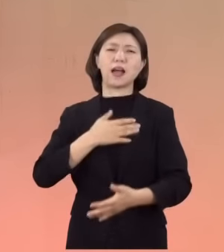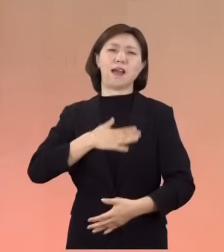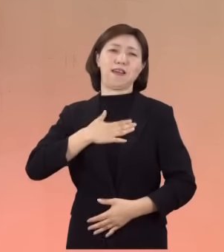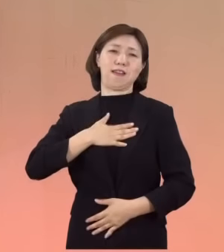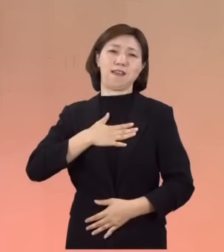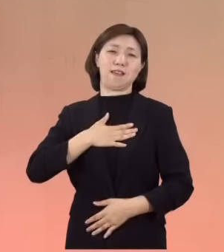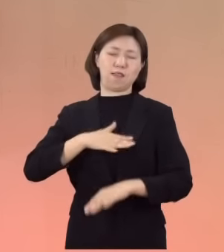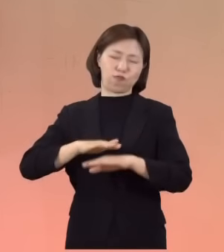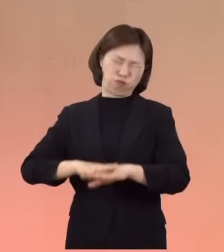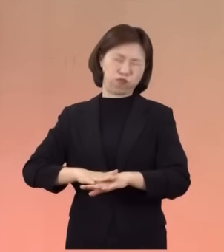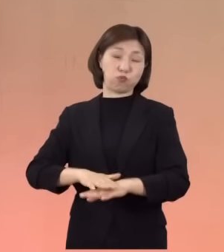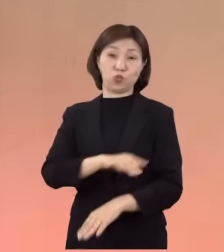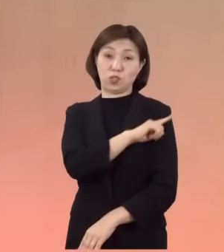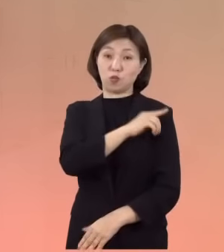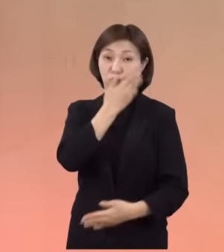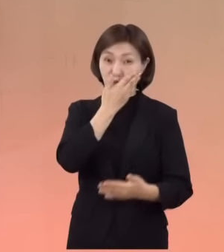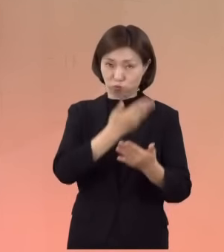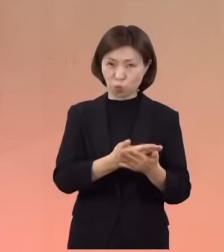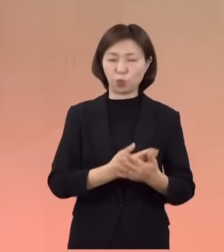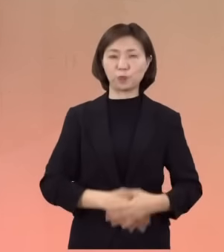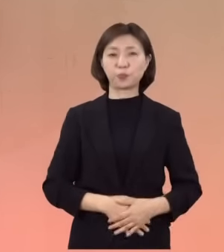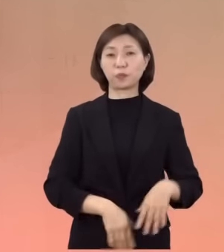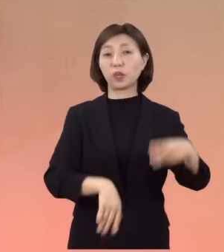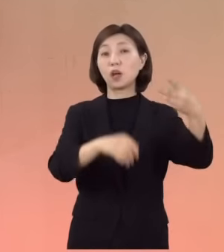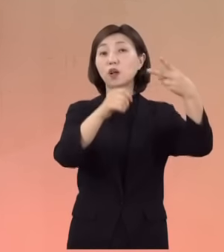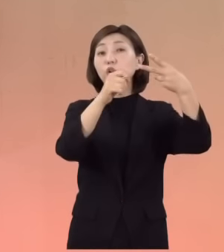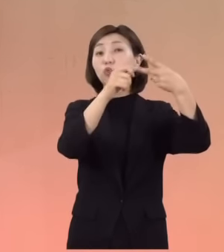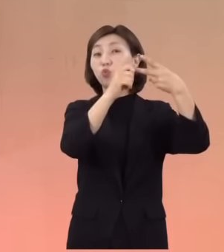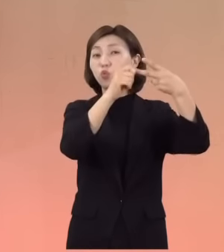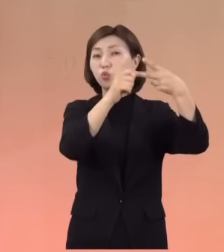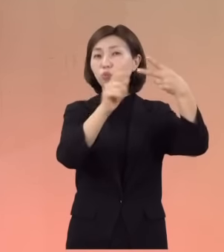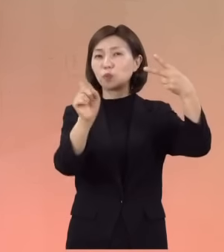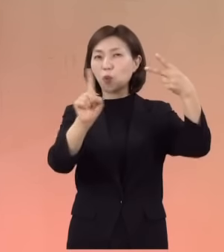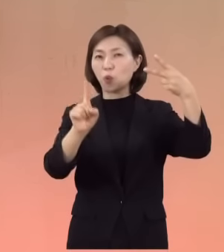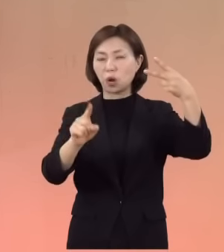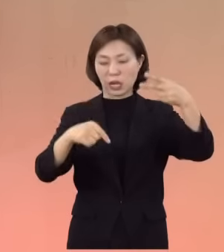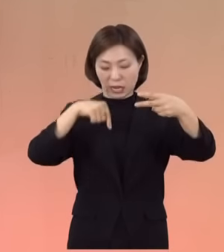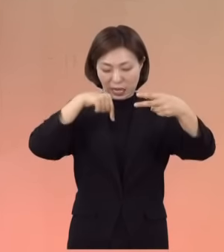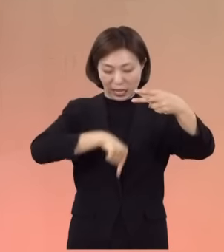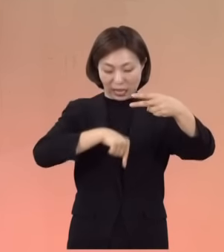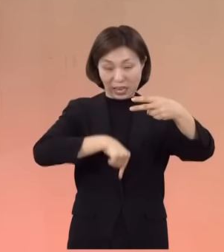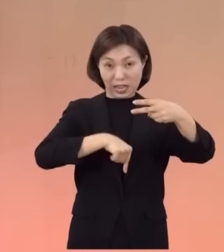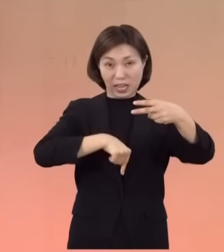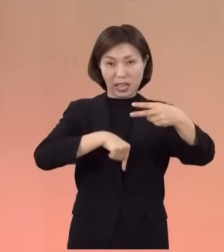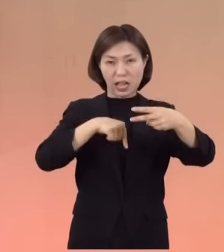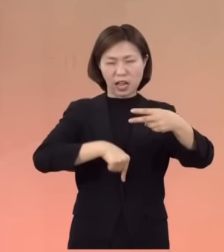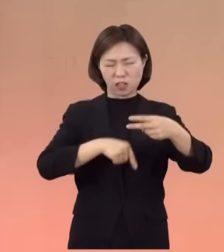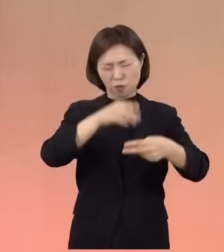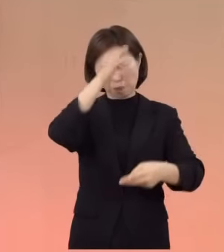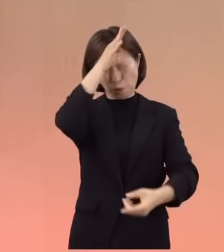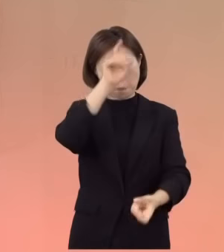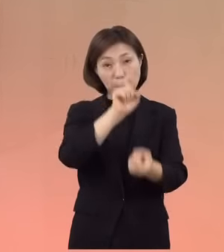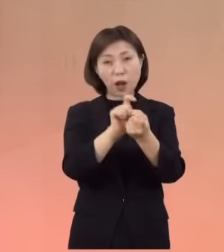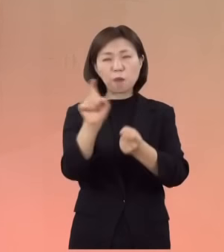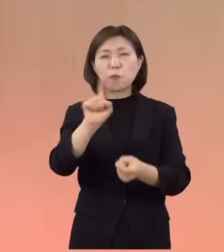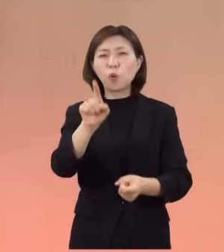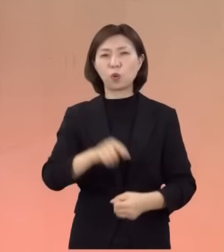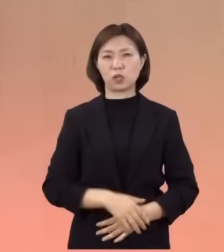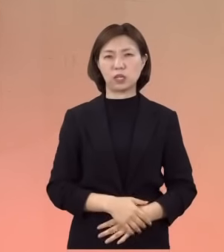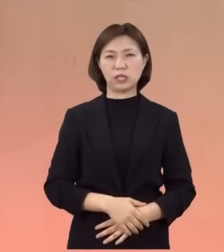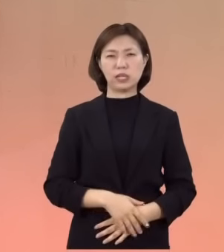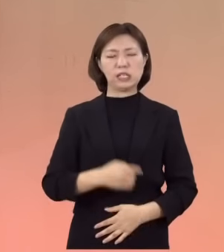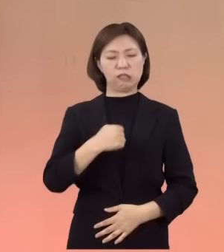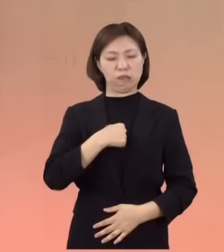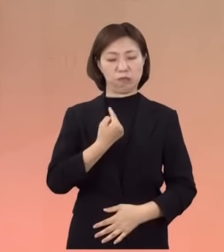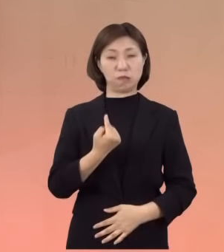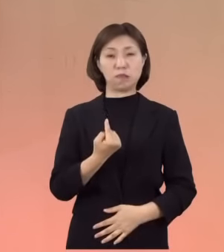두 번째 안에서 생기는 병은 두 번째 안에서 자기 자신으로 인해서 생기는